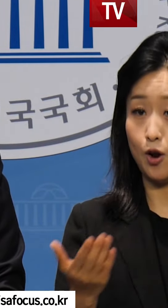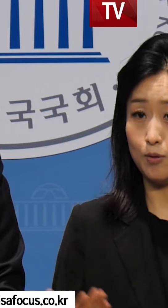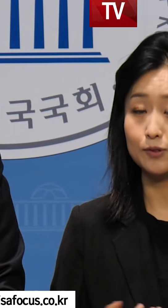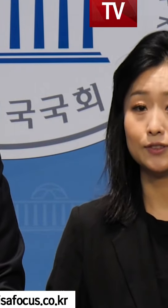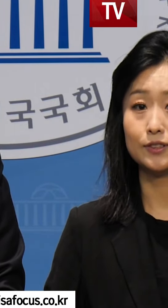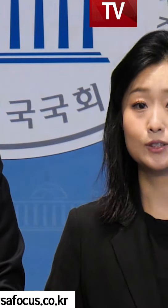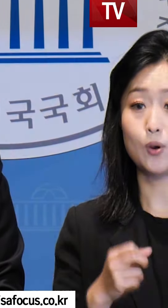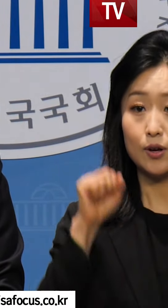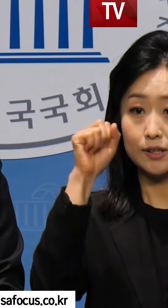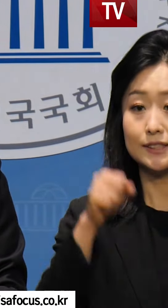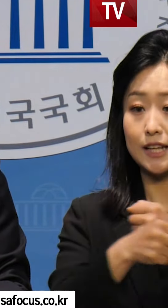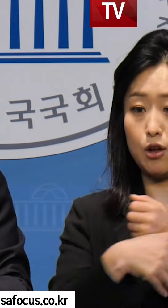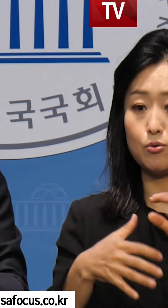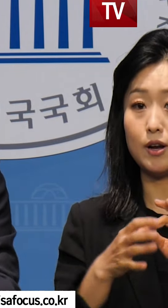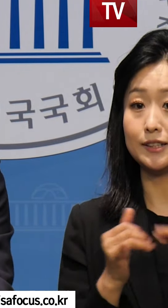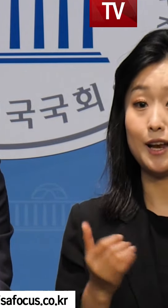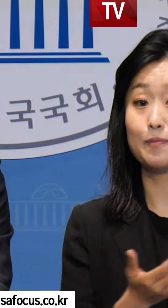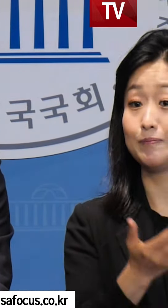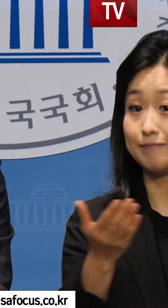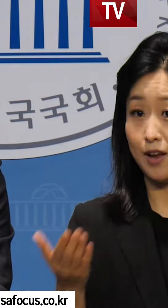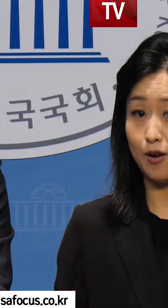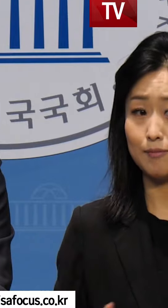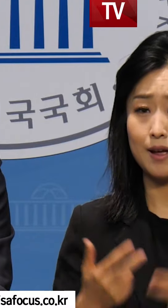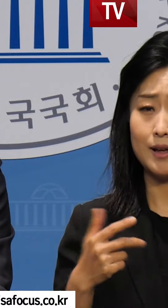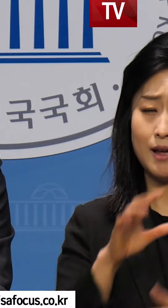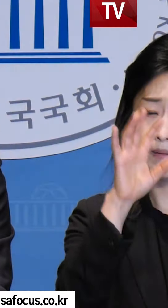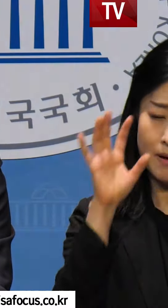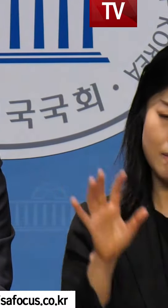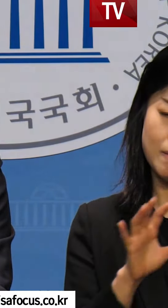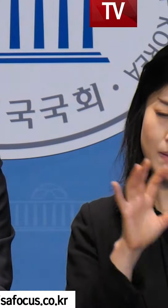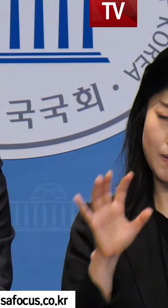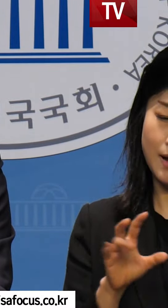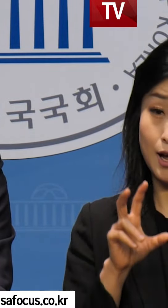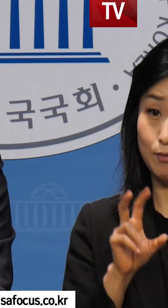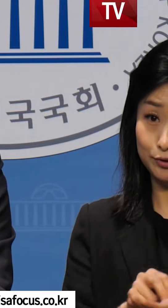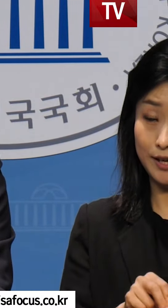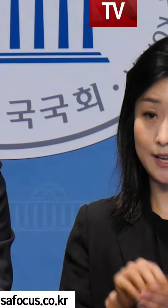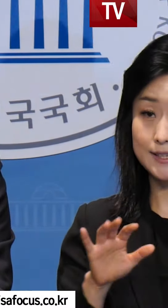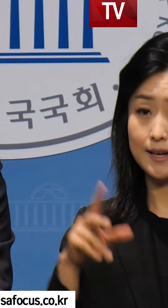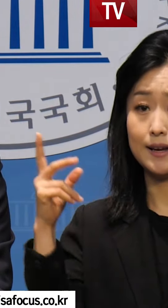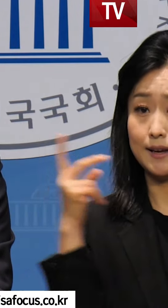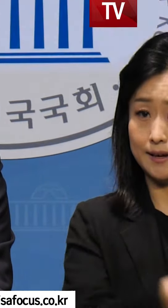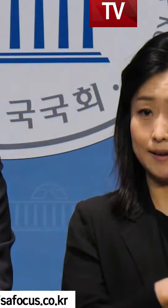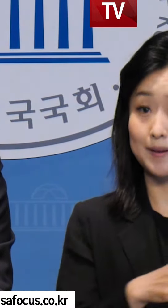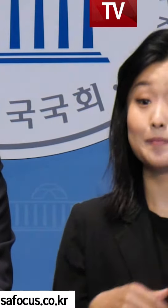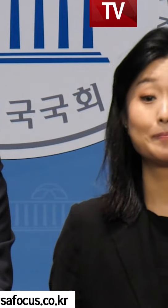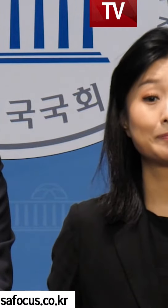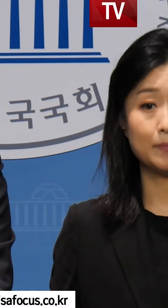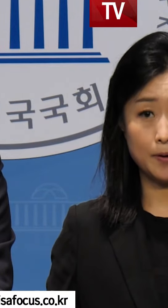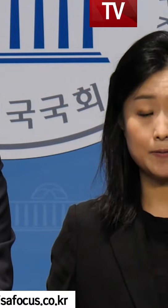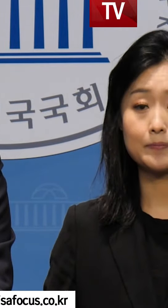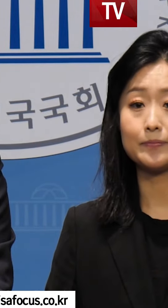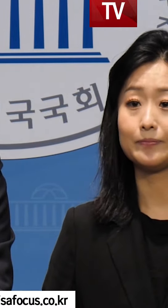그리고 체육인 여러분, 오랜 기간 반복적으로 자행된 문제들을 이제는 바로 잡아야 할 때입니다.